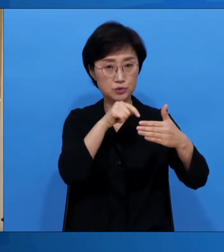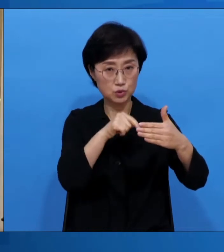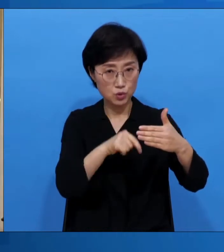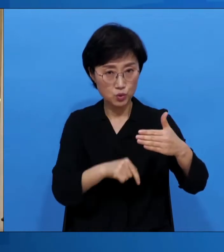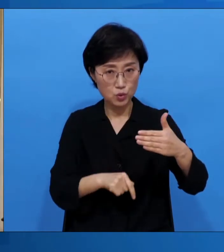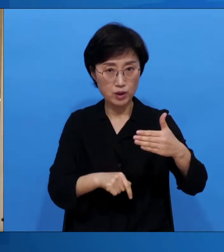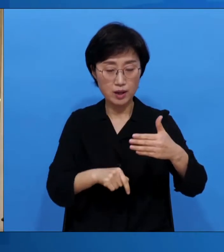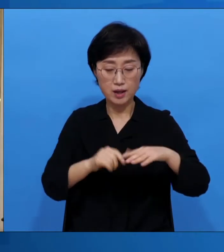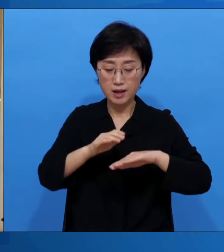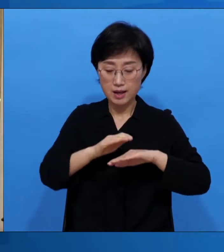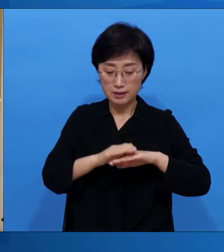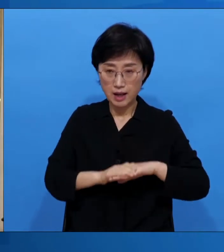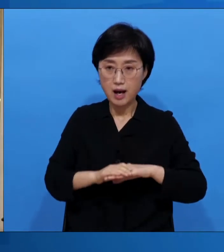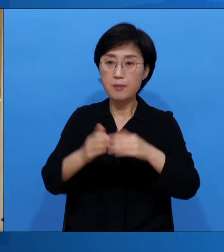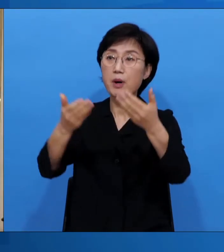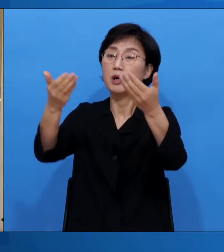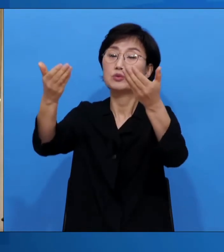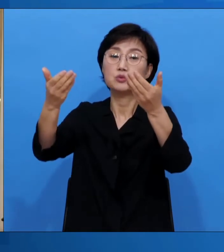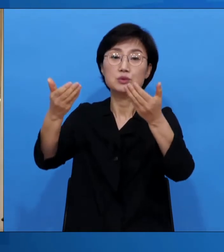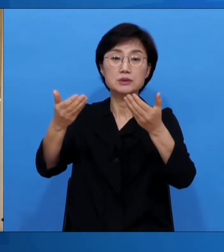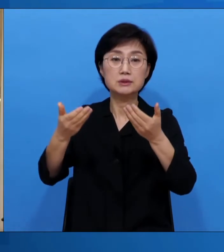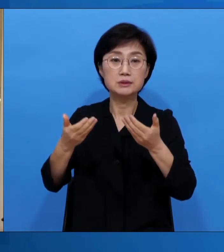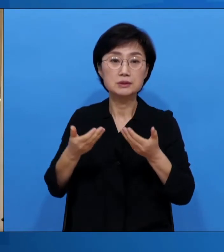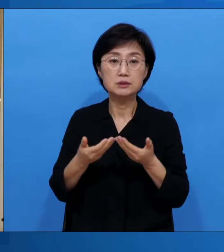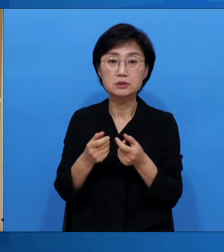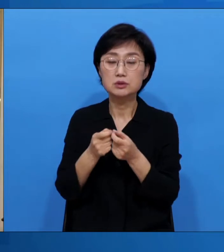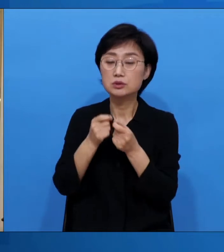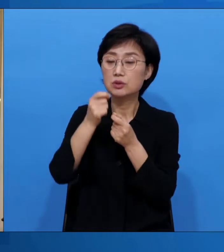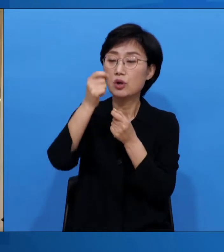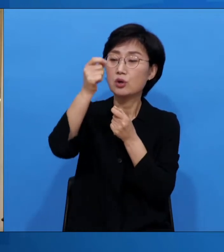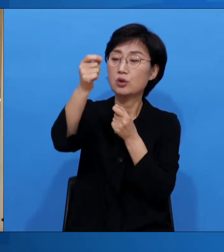가슴 속에 담아놓으신